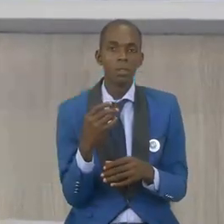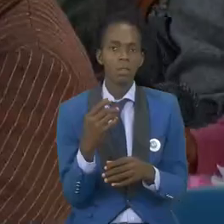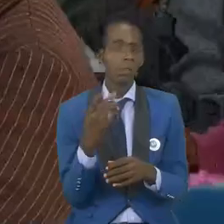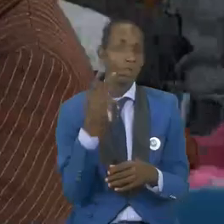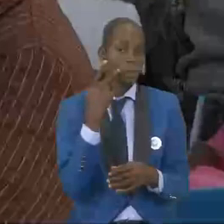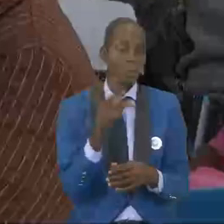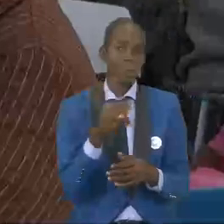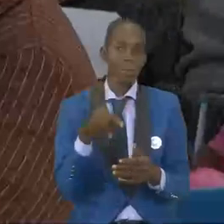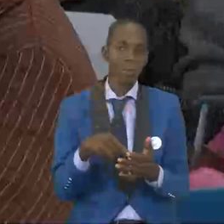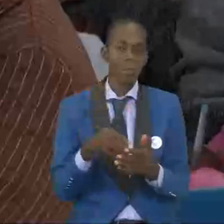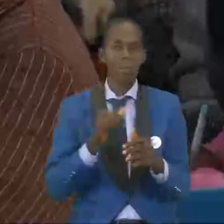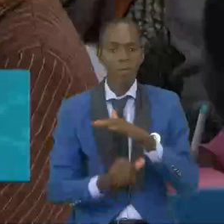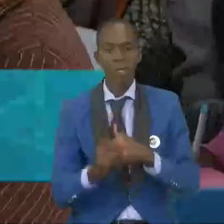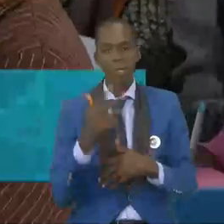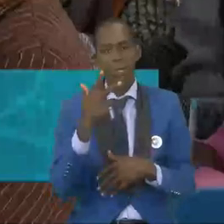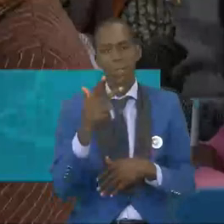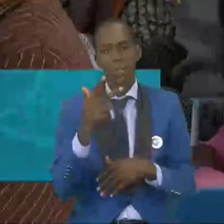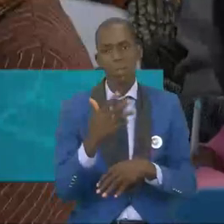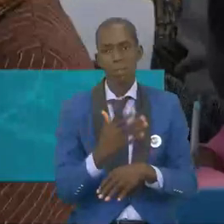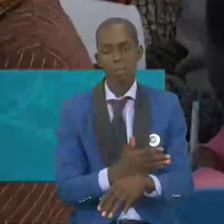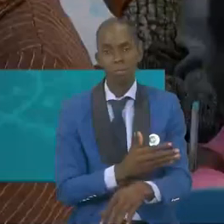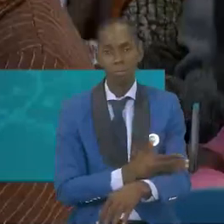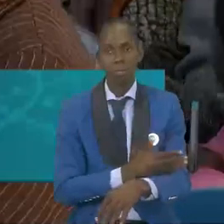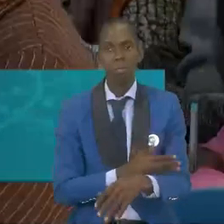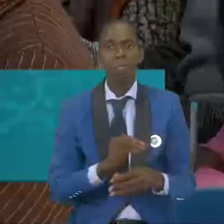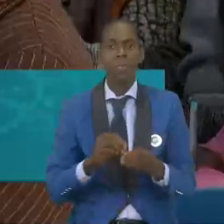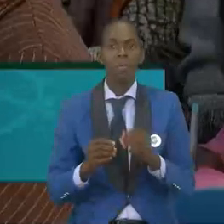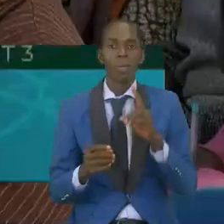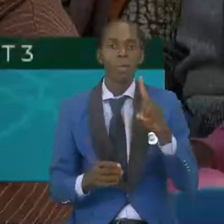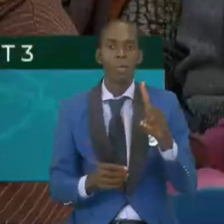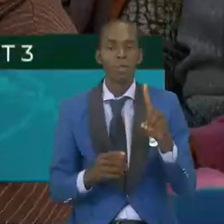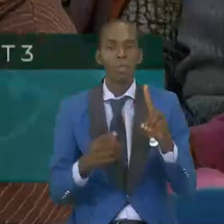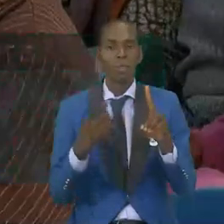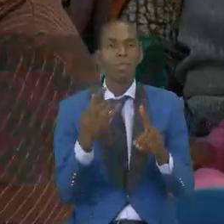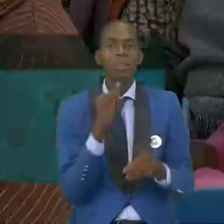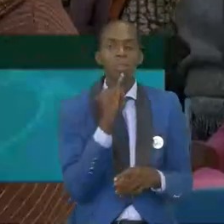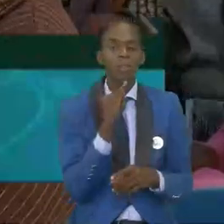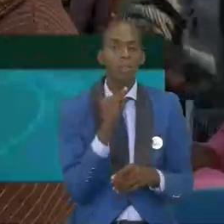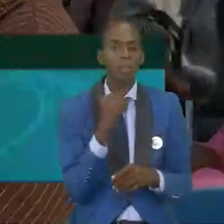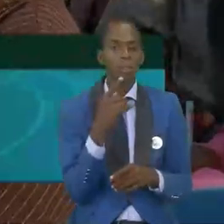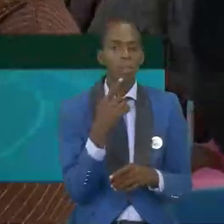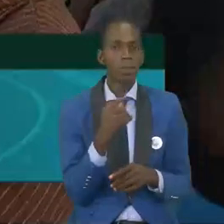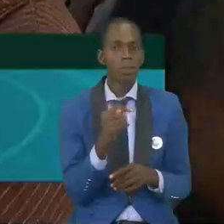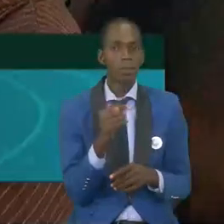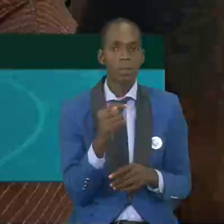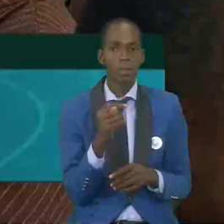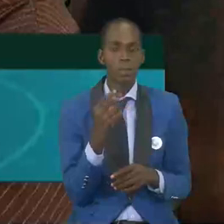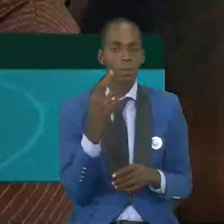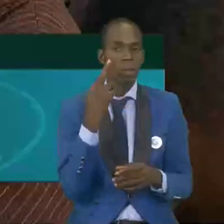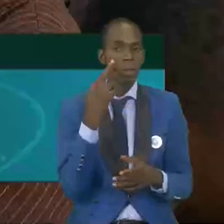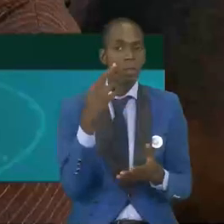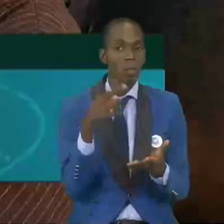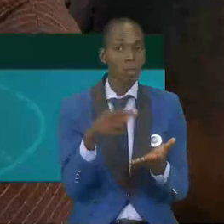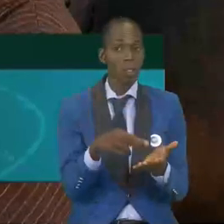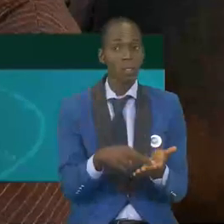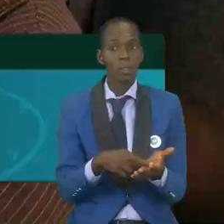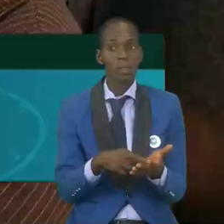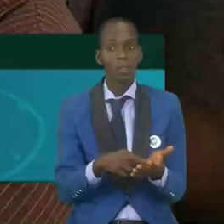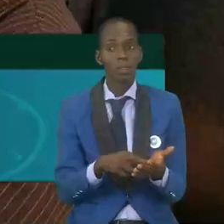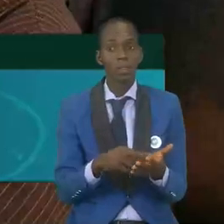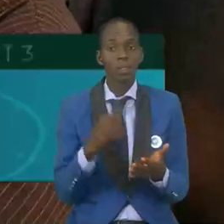de l'Éternel. Voyons ceci sous trois perspectives. Premièrement, reconnaître